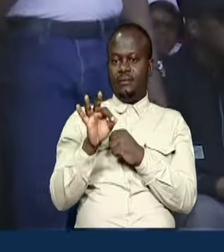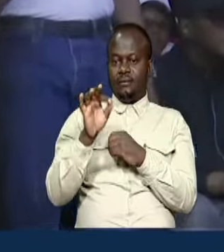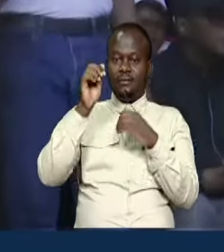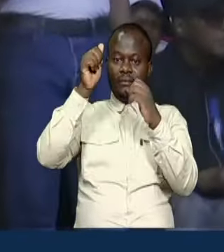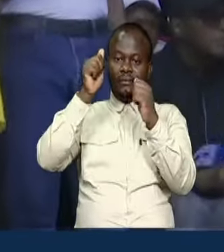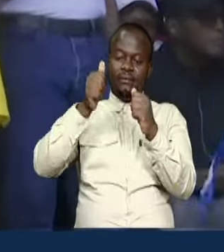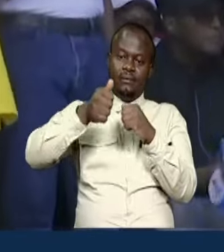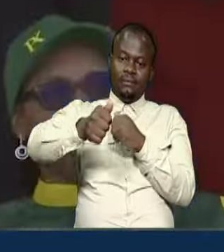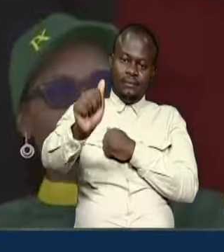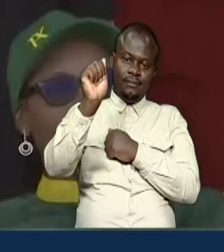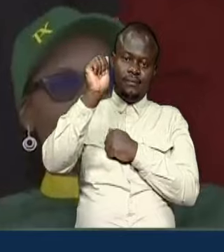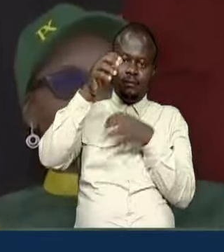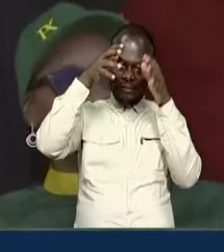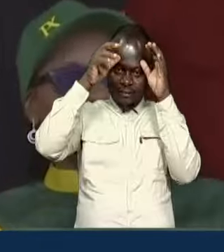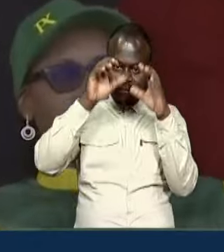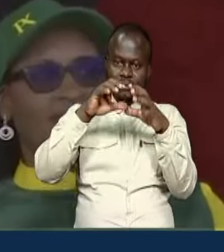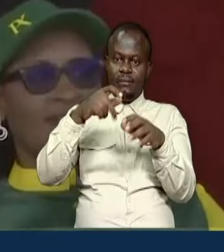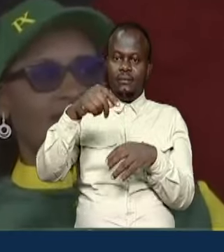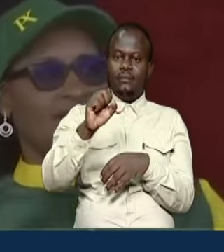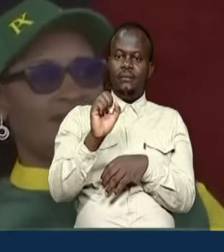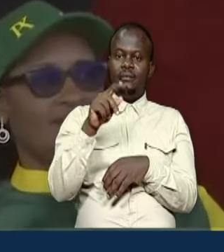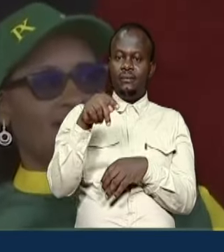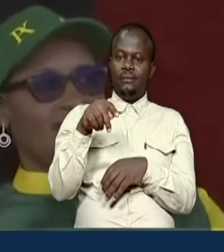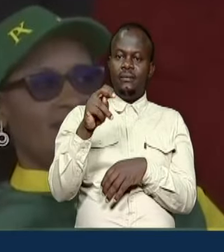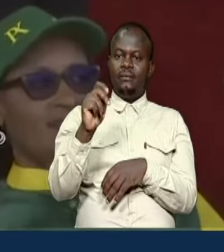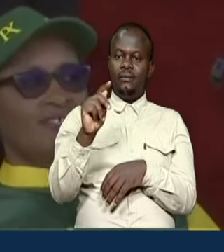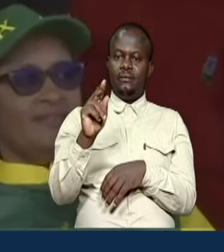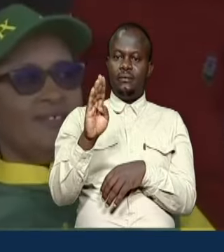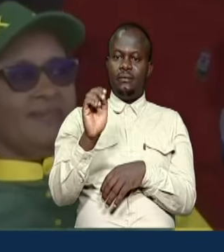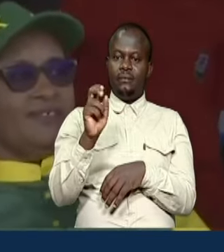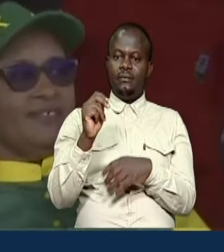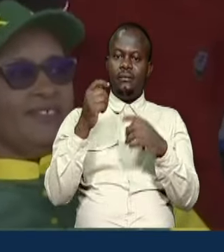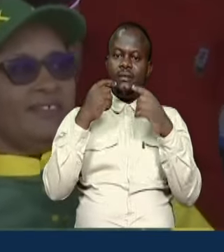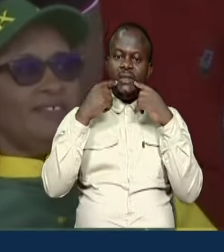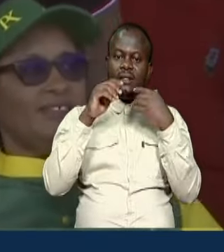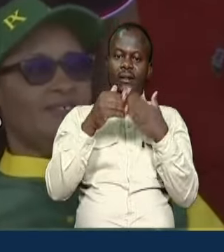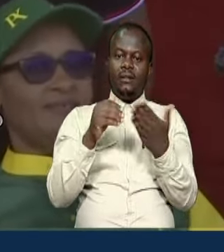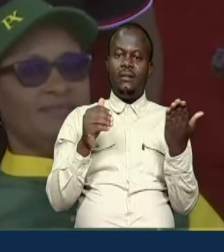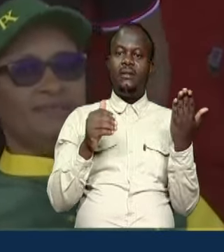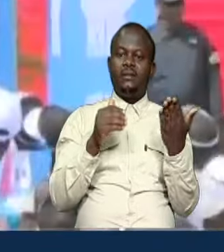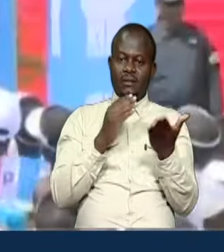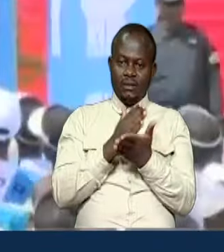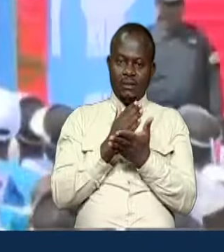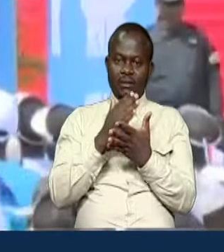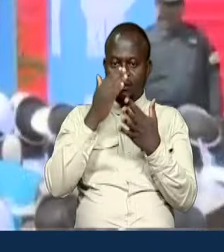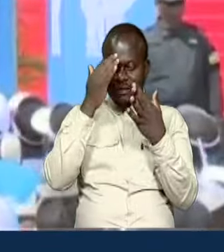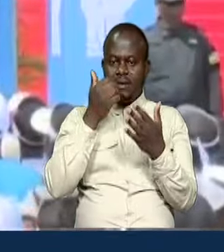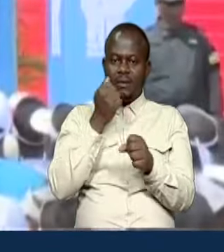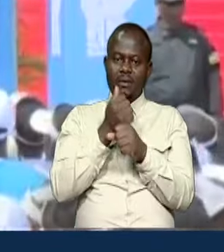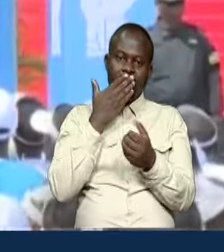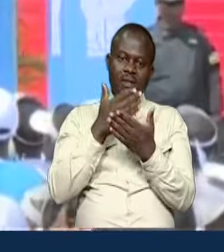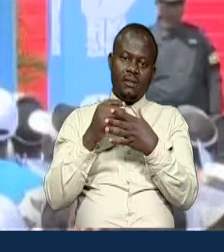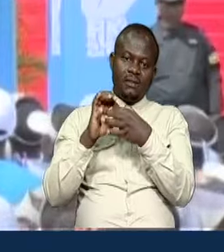umukandida wayo perezida w'ishyaka PSP Nkumana Alphonse avuga ko batibeshye mu guhitamo gufatanya na FPR muri